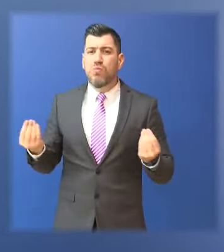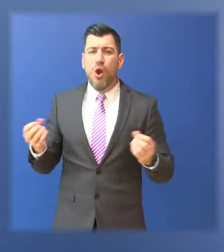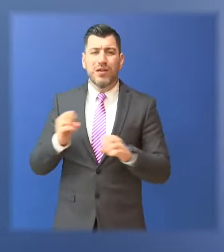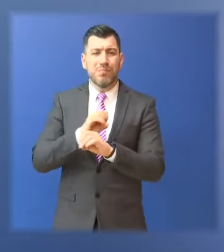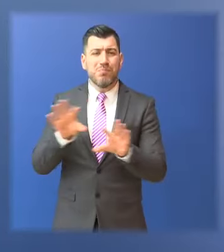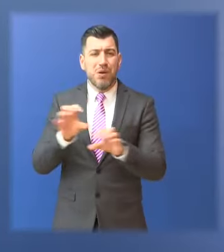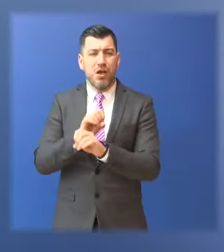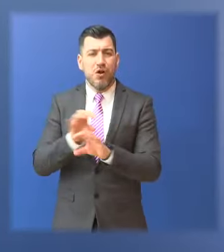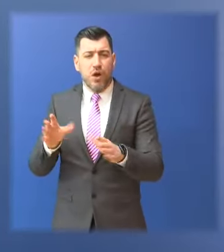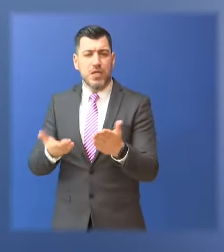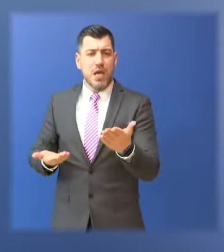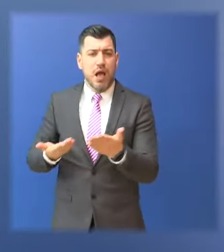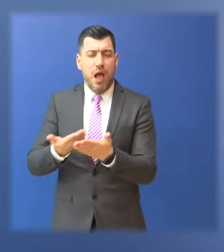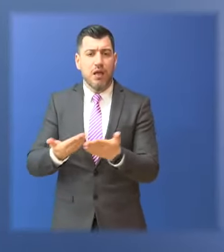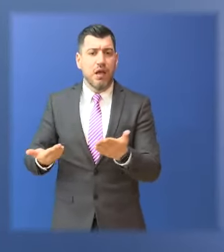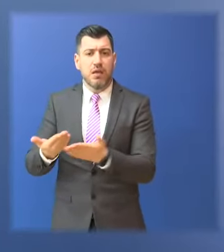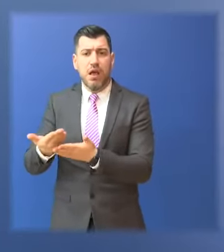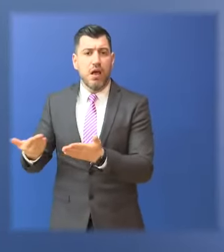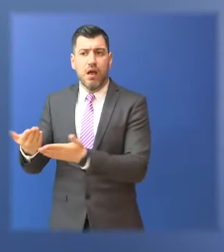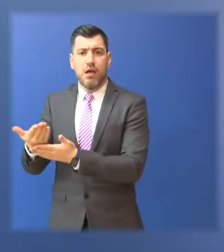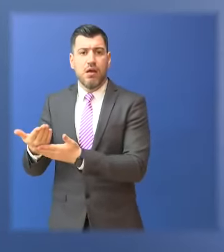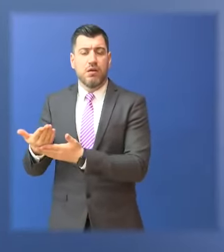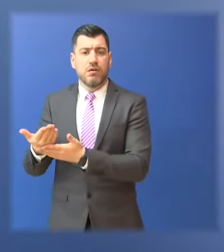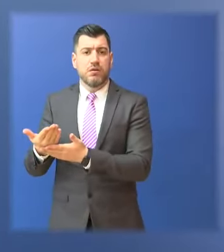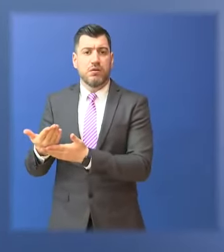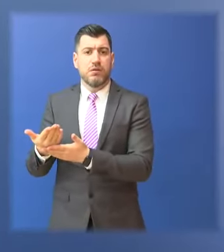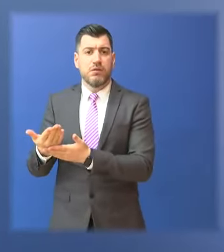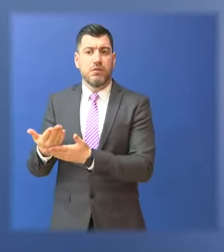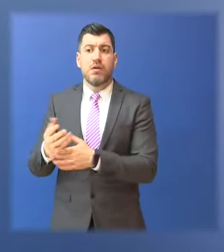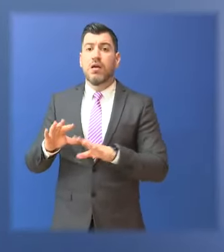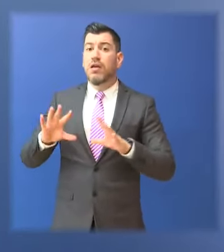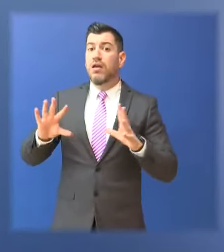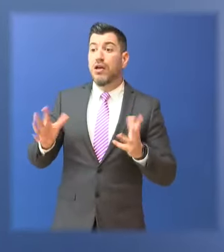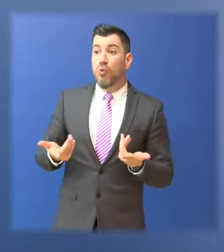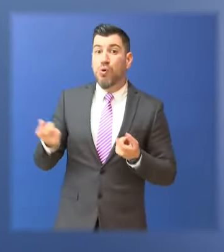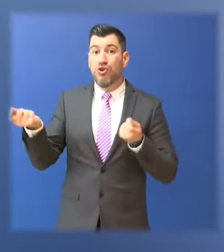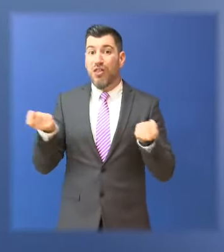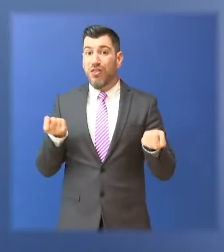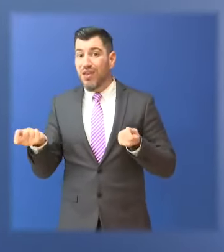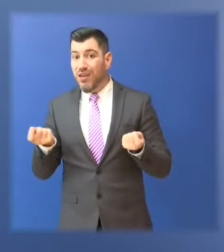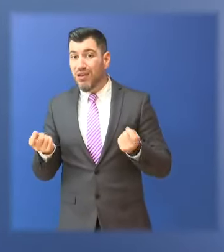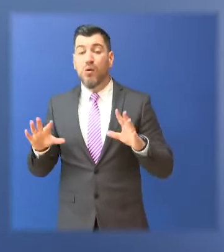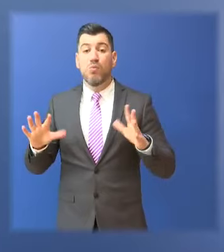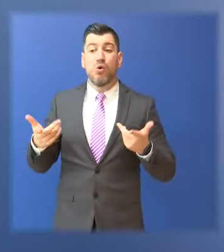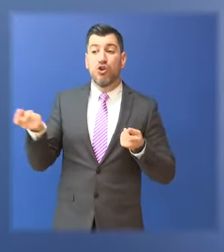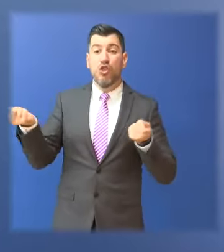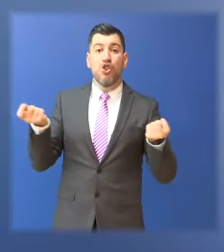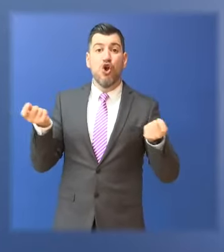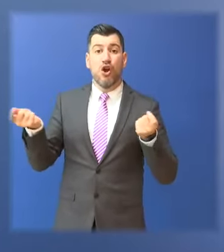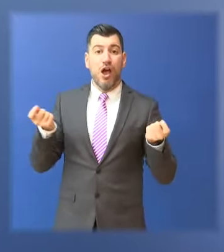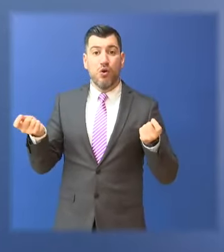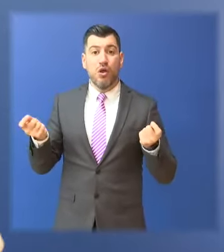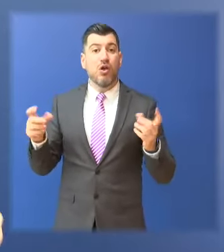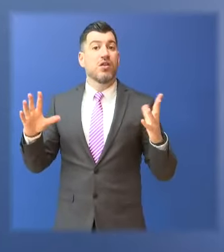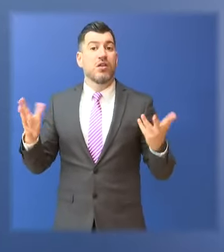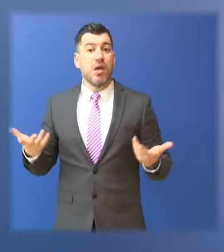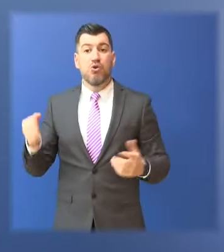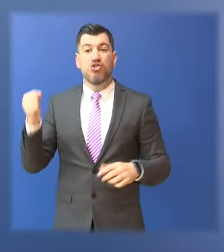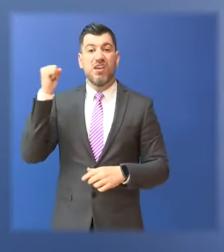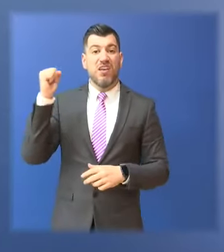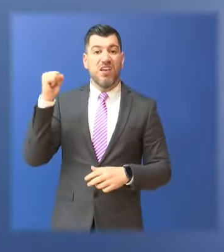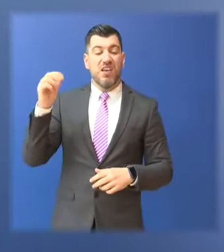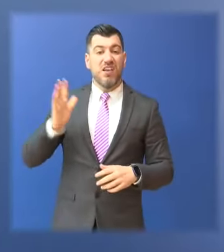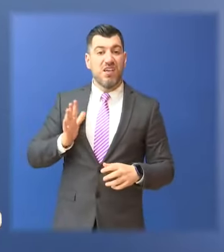έλεγα, καταγγελίες για το πώς τελικά διοικείται και πώς διοργανώνεται και πώς ουσιαστικά οι φίλαθλοι στην